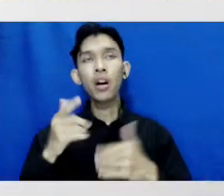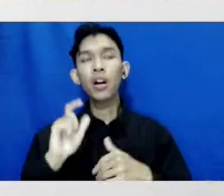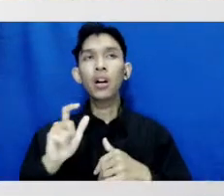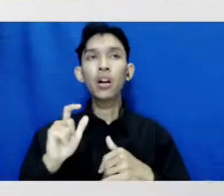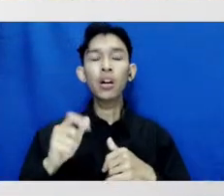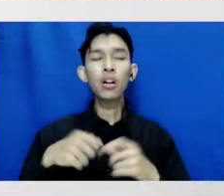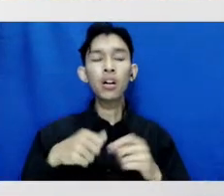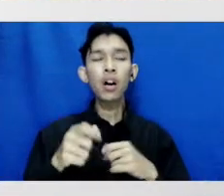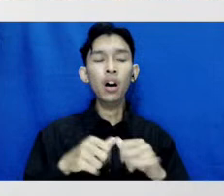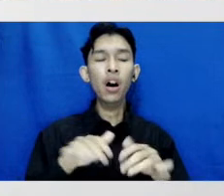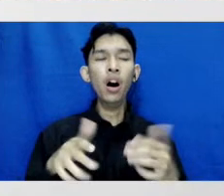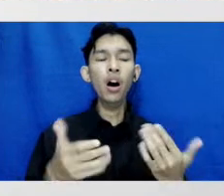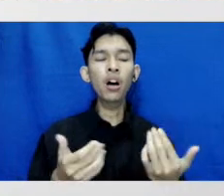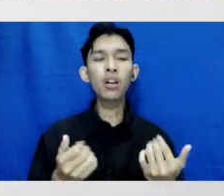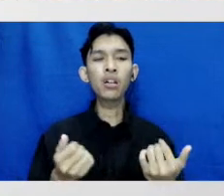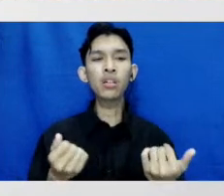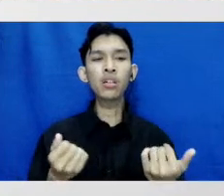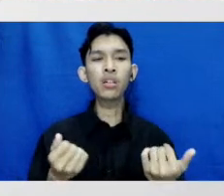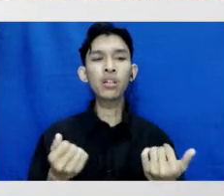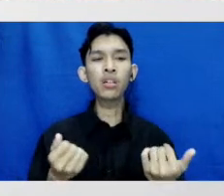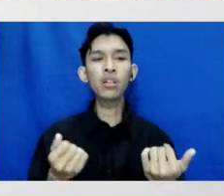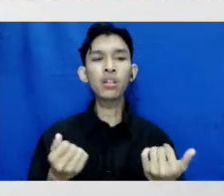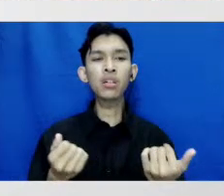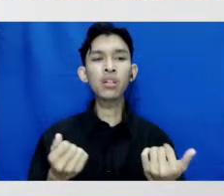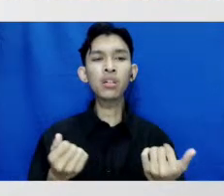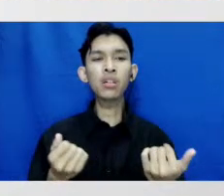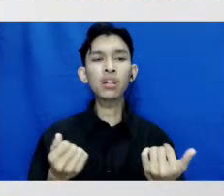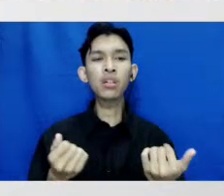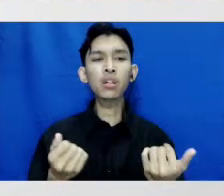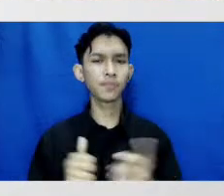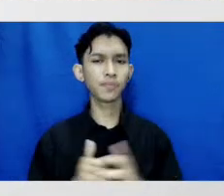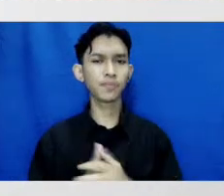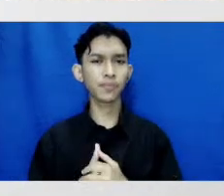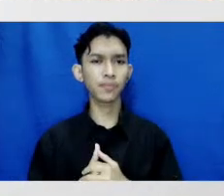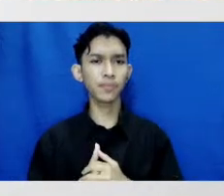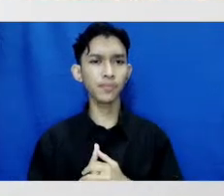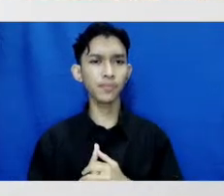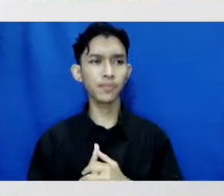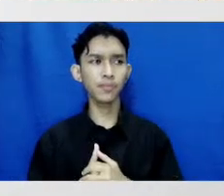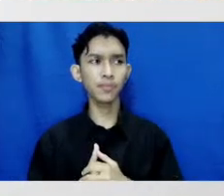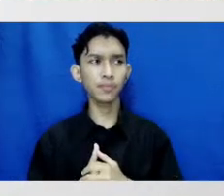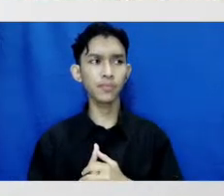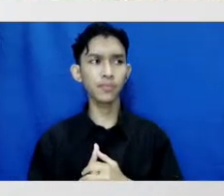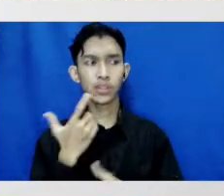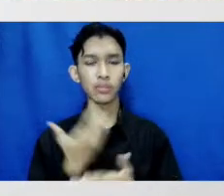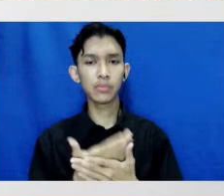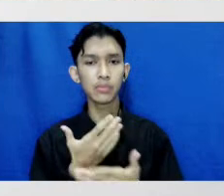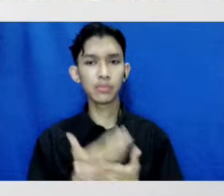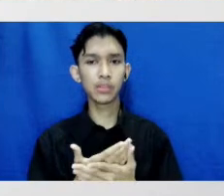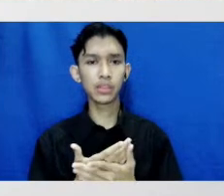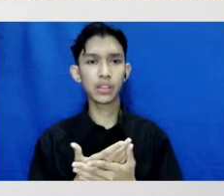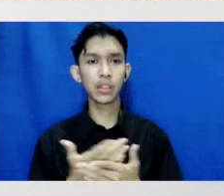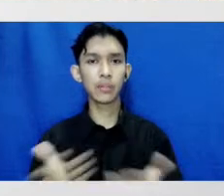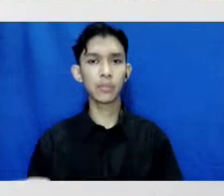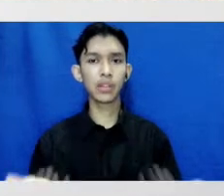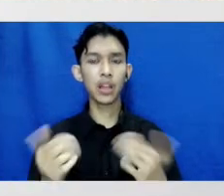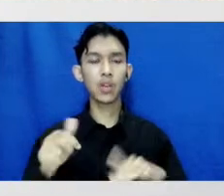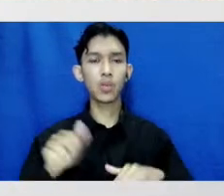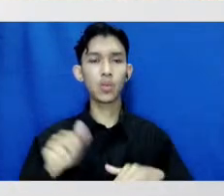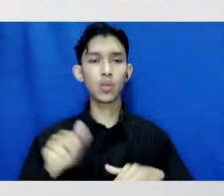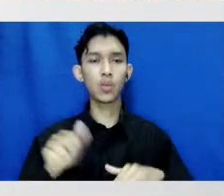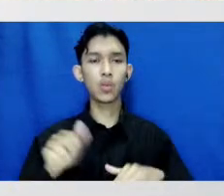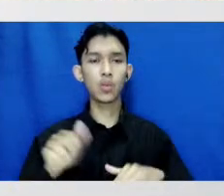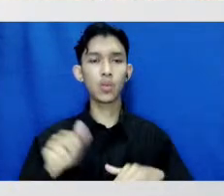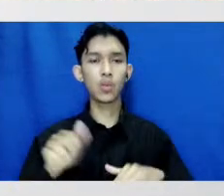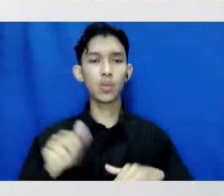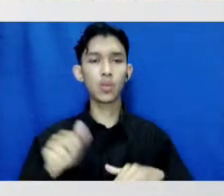misalnya yang terkait permintaan penegak hukum. Nah, hal-hal tersebut mestinya ada dan